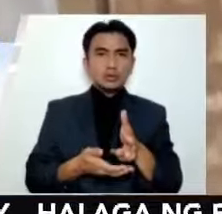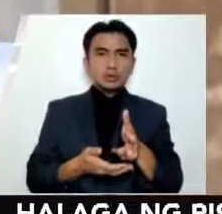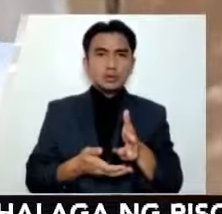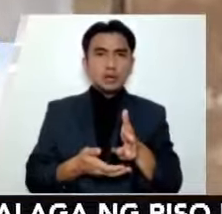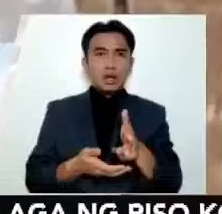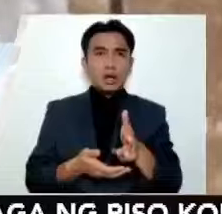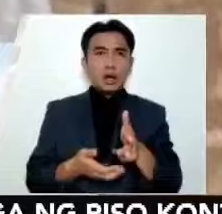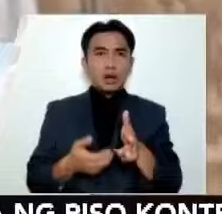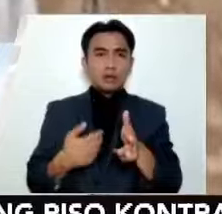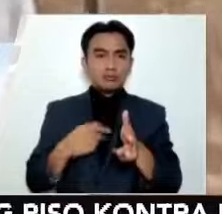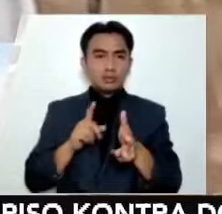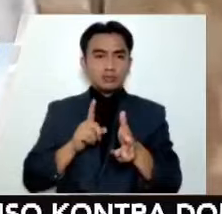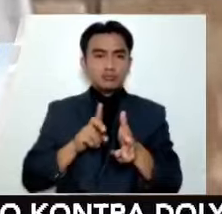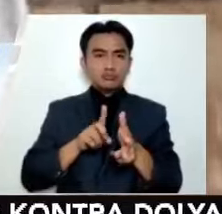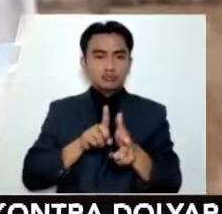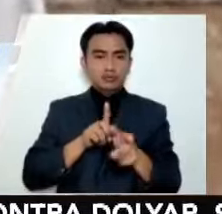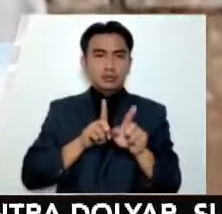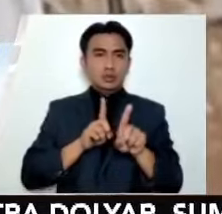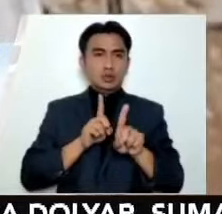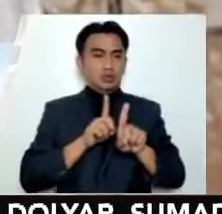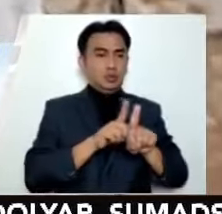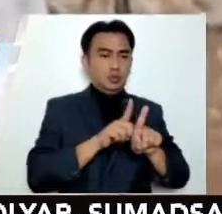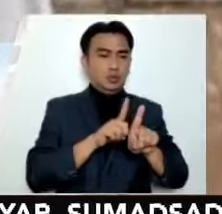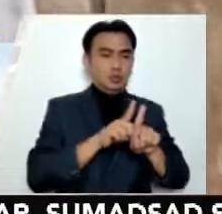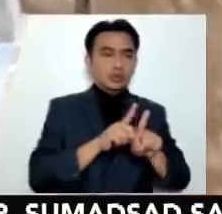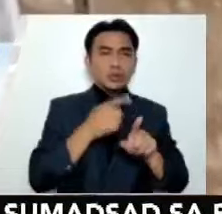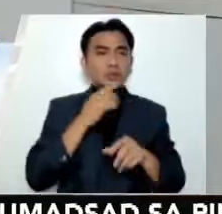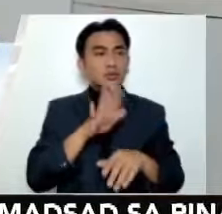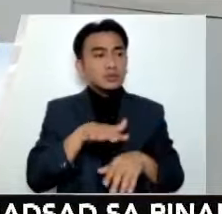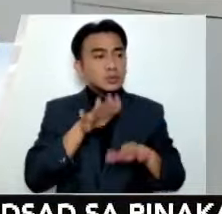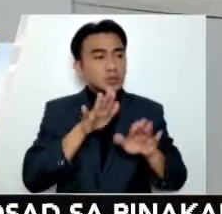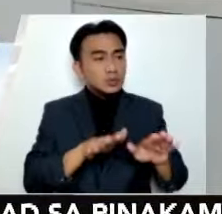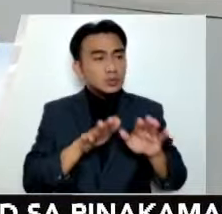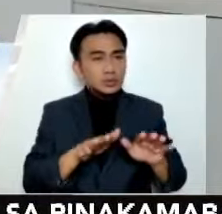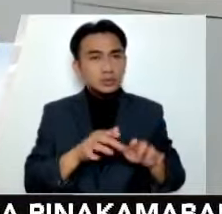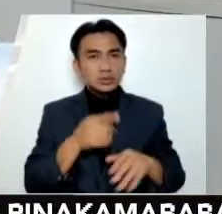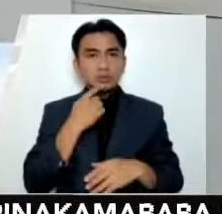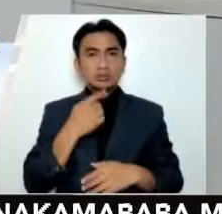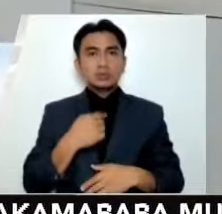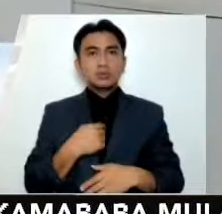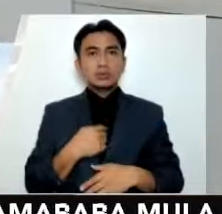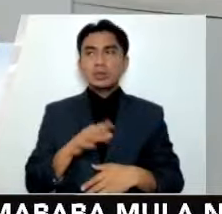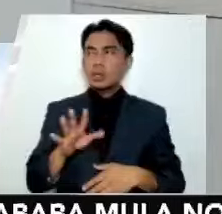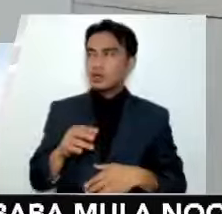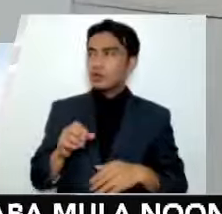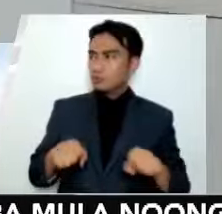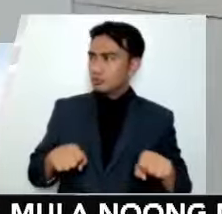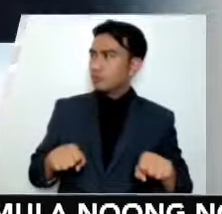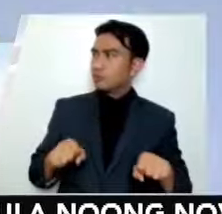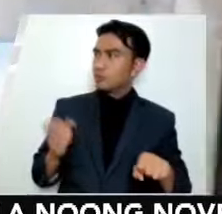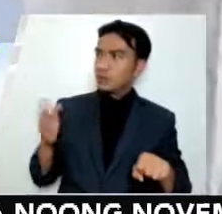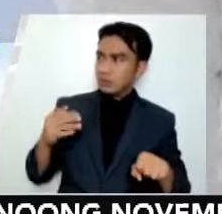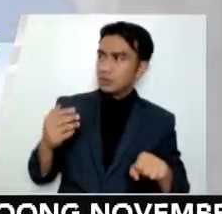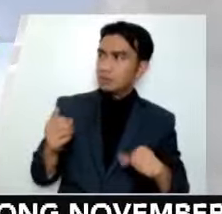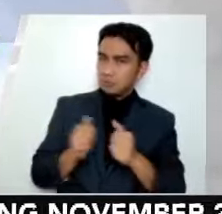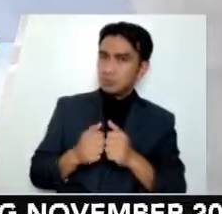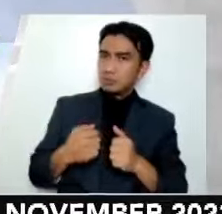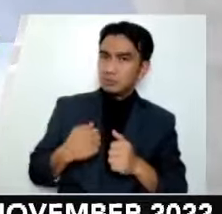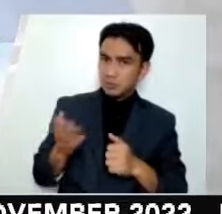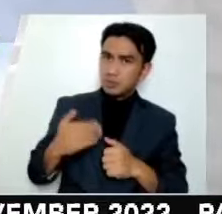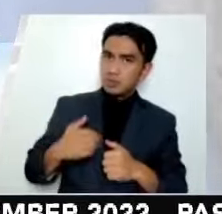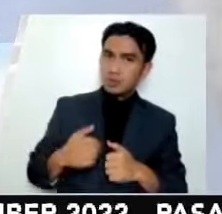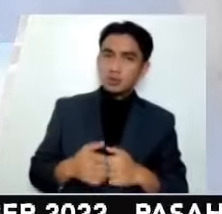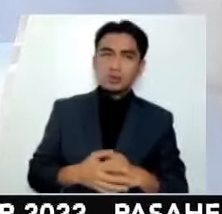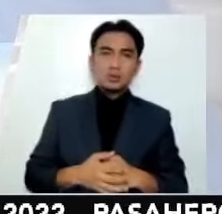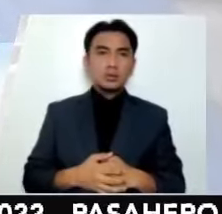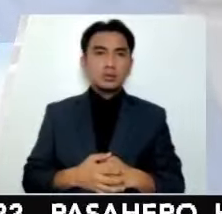kanya. Tapos sabi ko, kuya, dandan lang. Tapos sabi po niya, ma'am, pwede yung ano, samahan niyo ako. At nang hindi pumayag